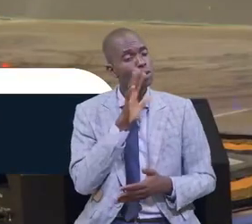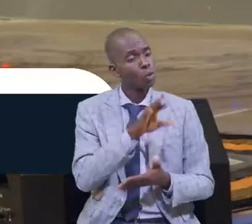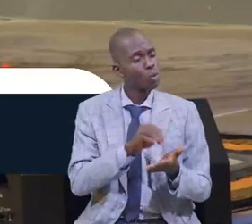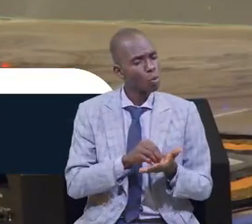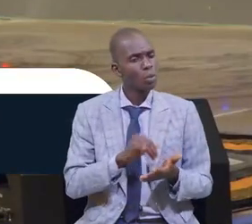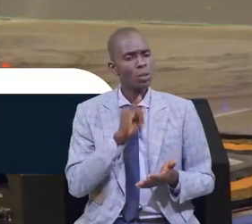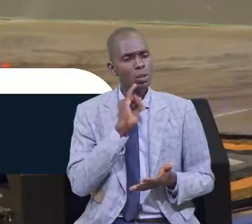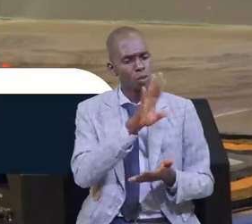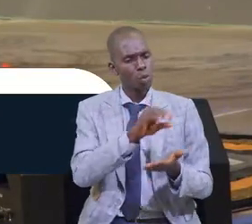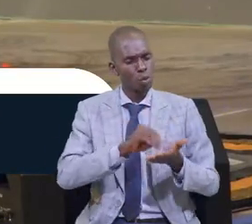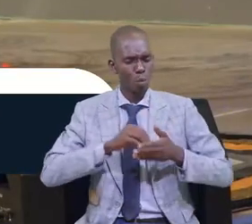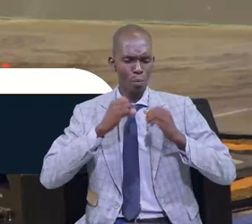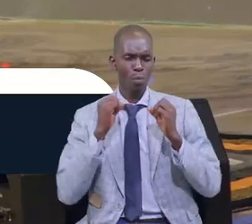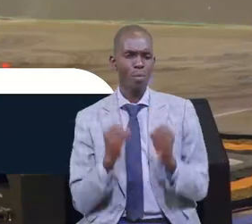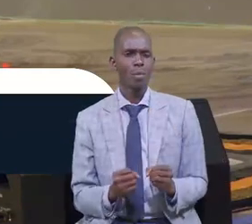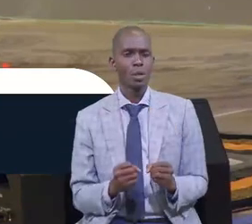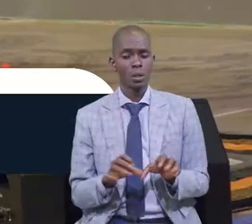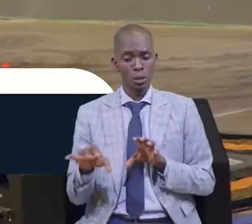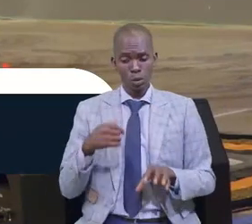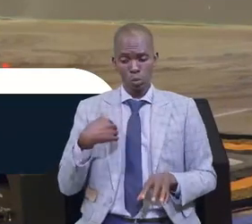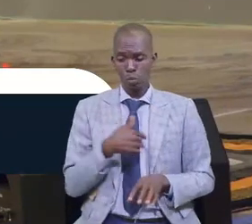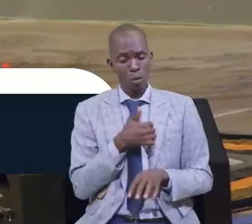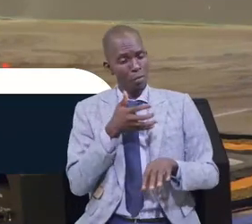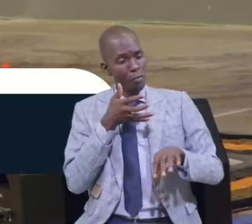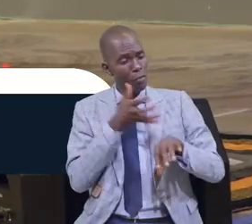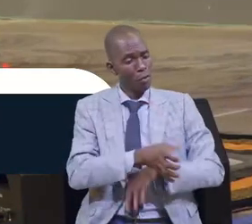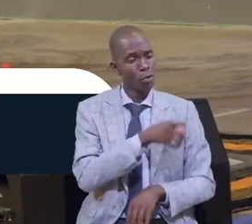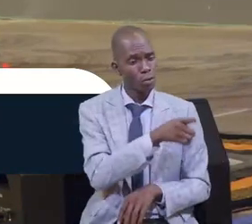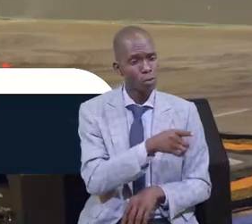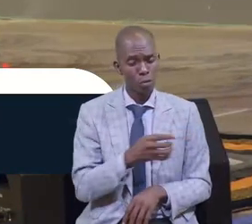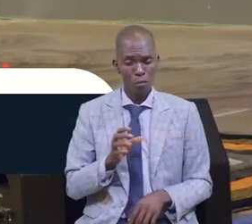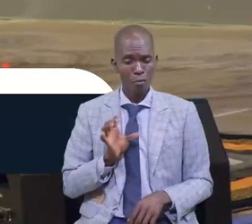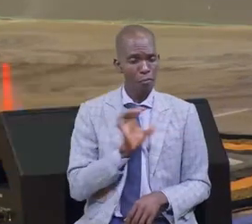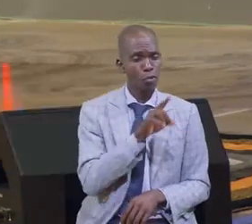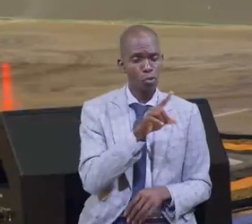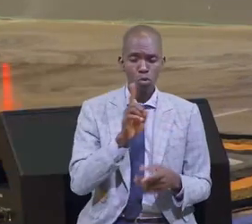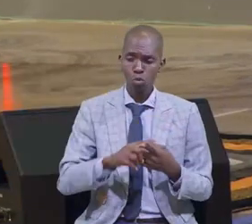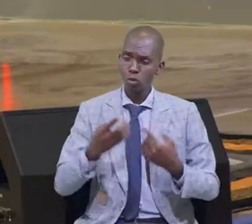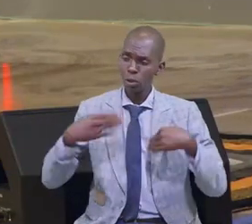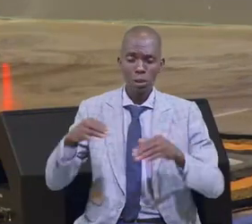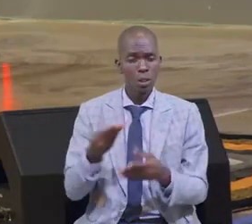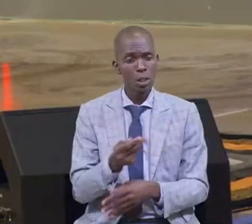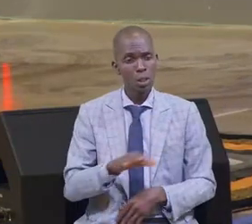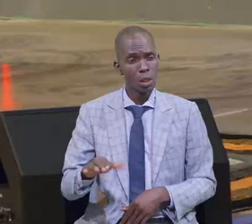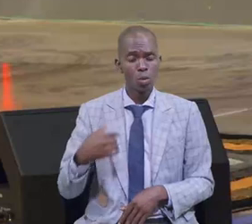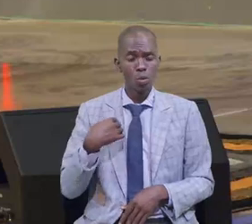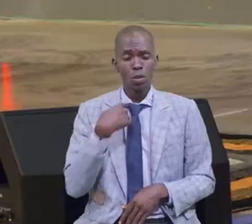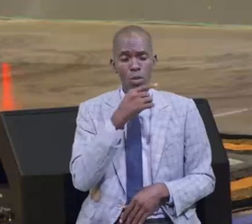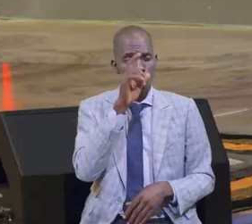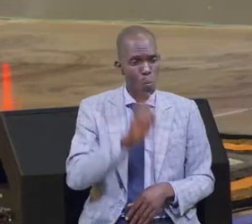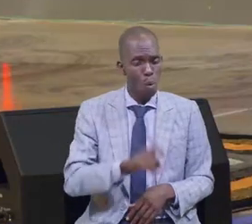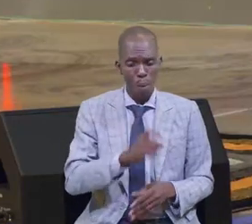été vendu, le prix n'était-il pas à ta disposition? Est-ce que nous t'avons